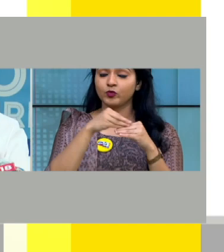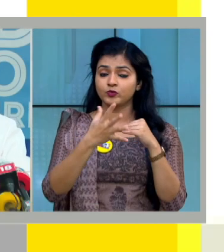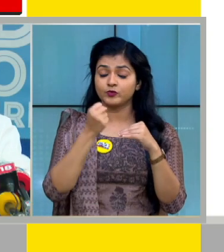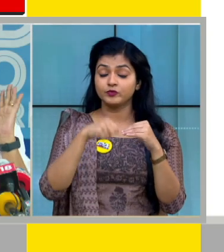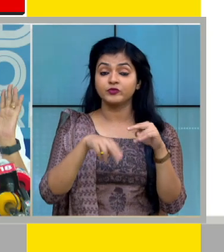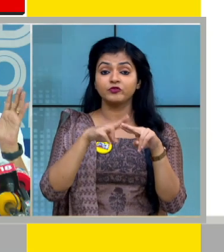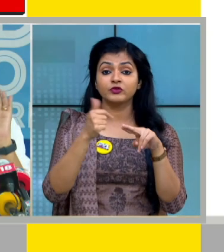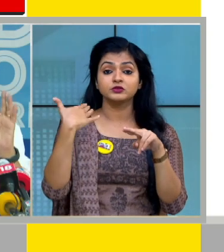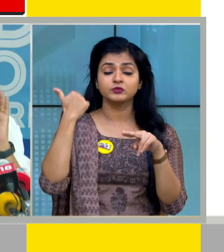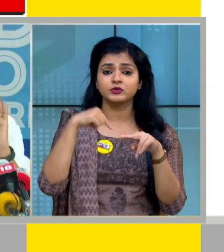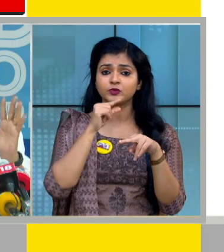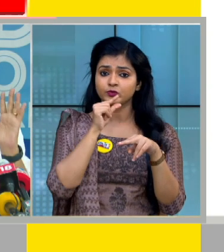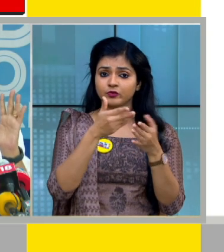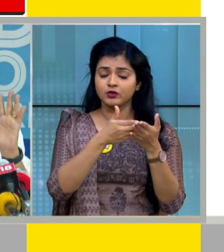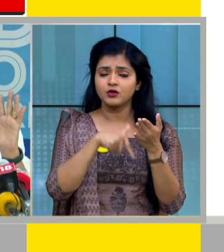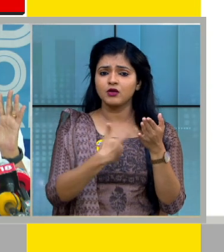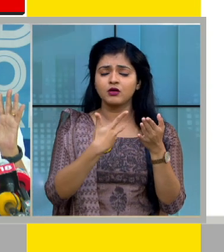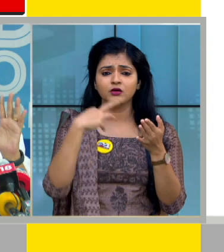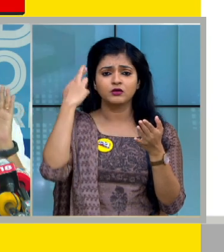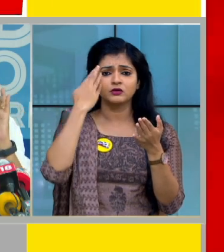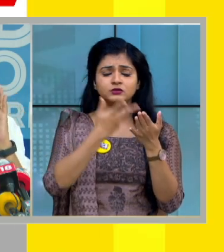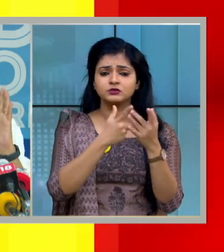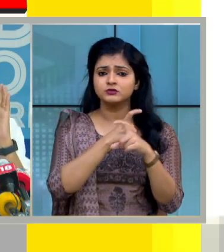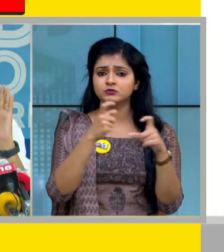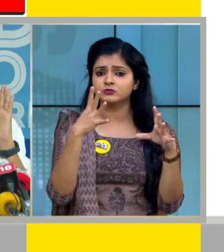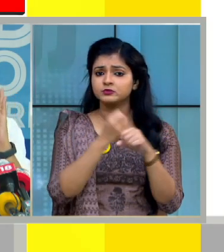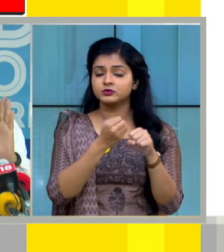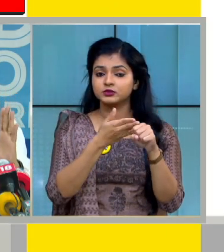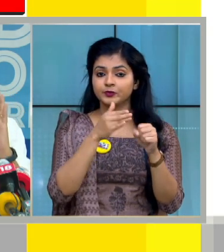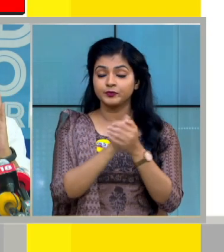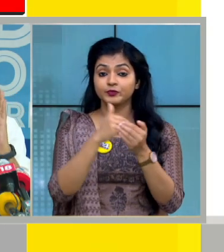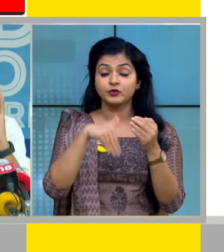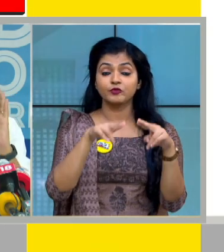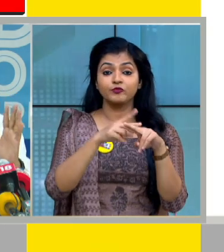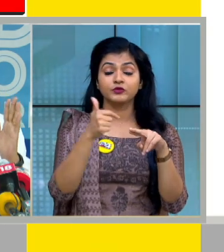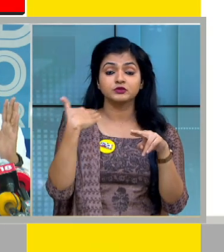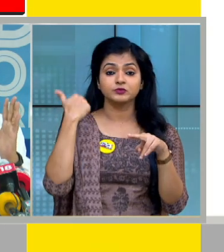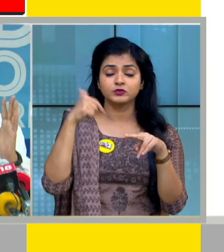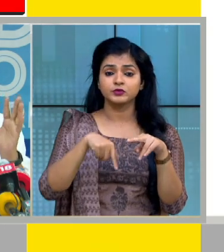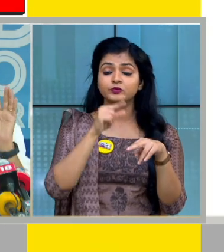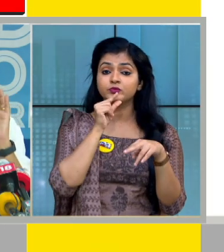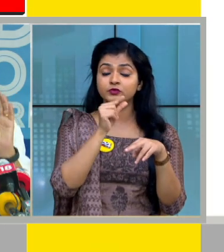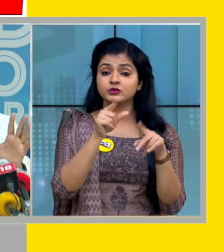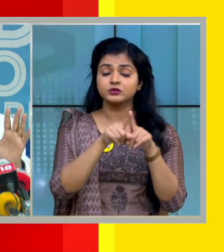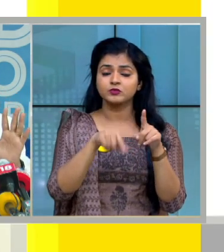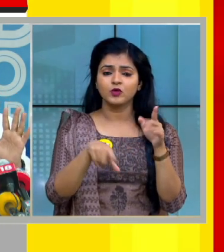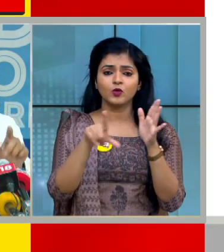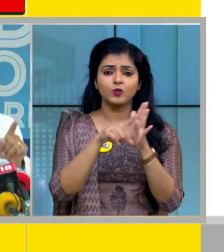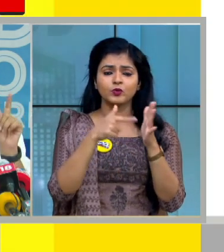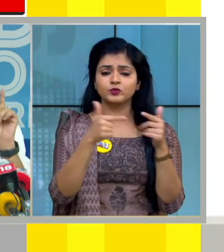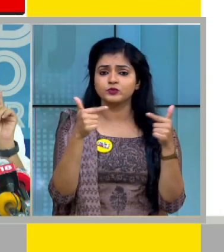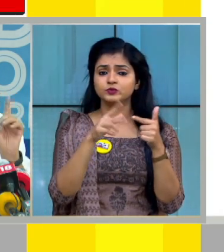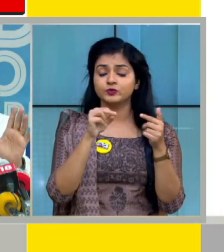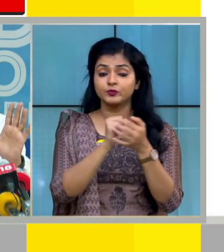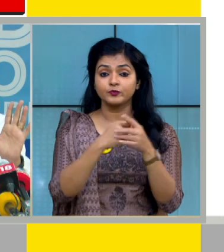പറയുന്നത് എന്തടിസ്ഥാനത്തിലാണ് എന്നുള്ളതും പ്രതിപക്ഷ നേതാവ് ചോദിച്ചു. നിലവിലെ ധനമന്ത്രിയും ഇക്കാര്യത്തിൽ പറയുന്നത് ചട്ടവിരുദ്ധമാണ്. അതായത്